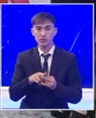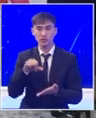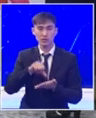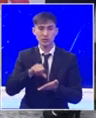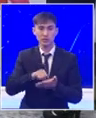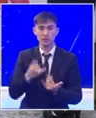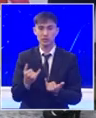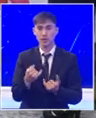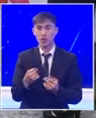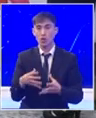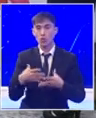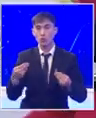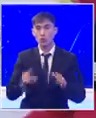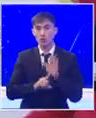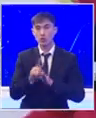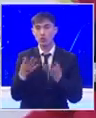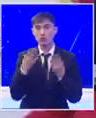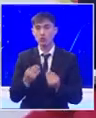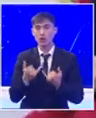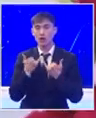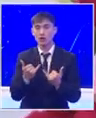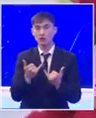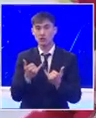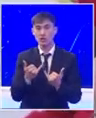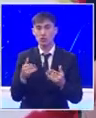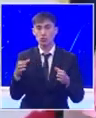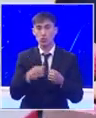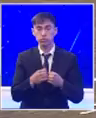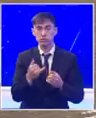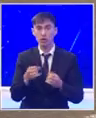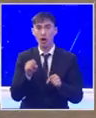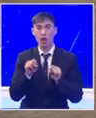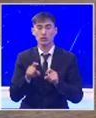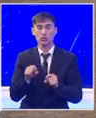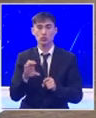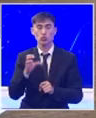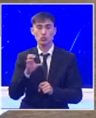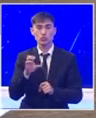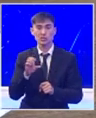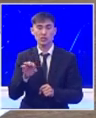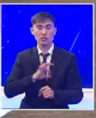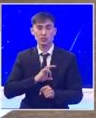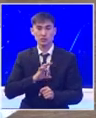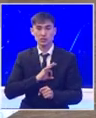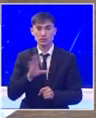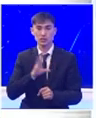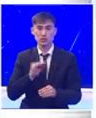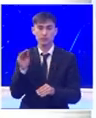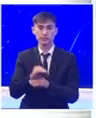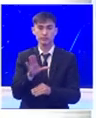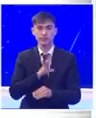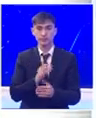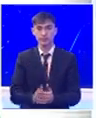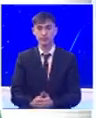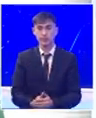кейіпкері. Көктемнің алғашқы шуақты күнінде қадірлі меймандардың бір тобы алтын күміс алқа иегерлері қатарын толықтырды. Отырған